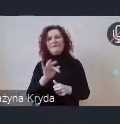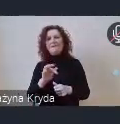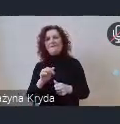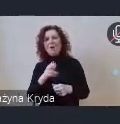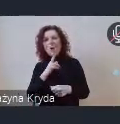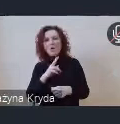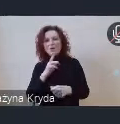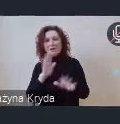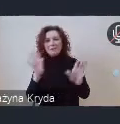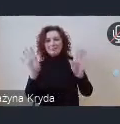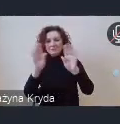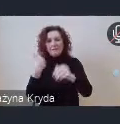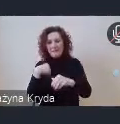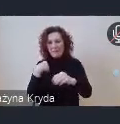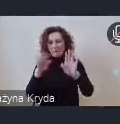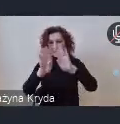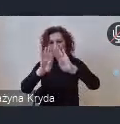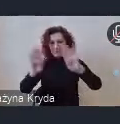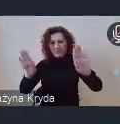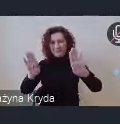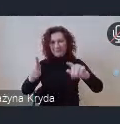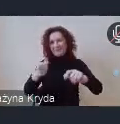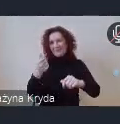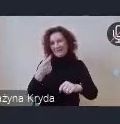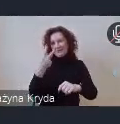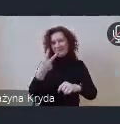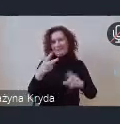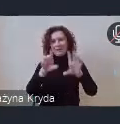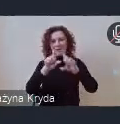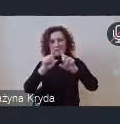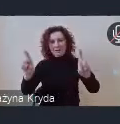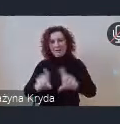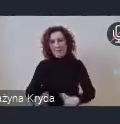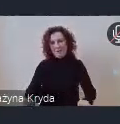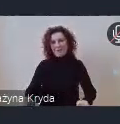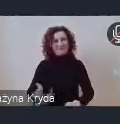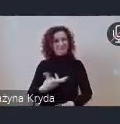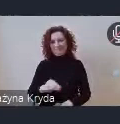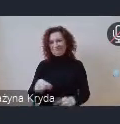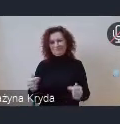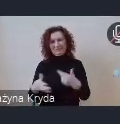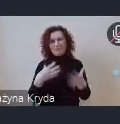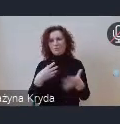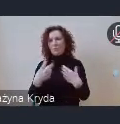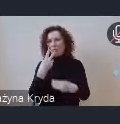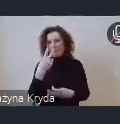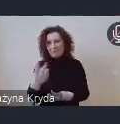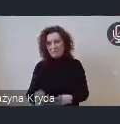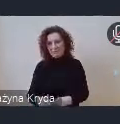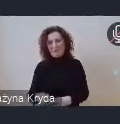jeden pasek tak jak tutaj nawet jeśli byśmy zrobili dwa paski to nadal folii matującej ona jest za słabo widoczna musi być